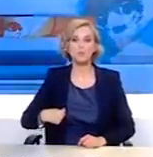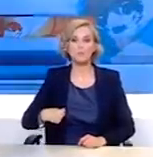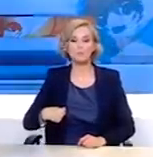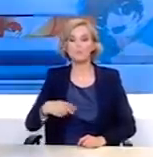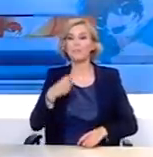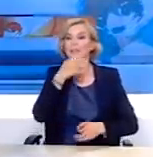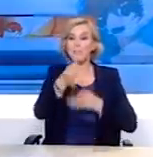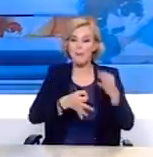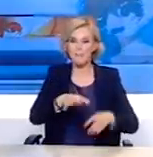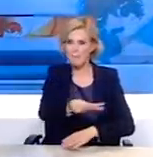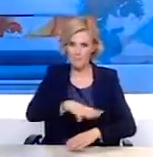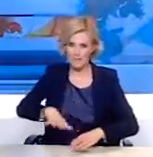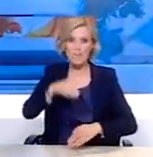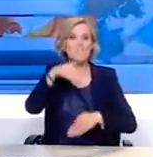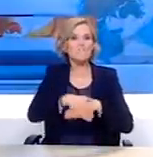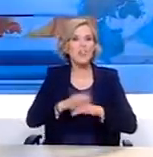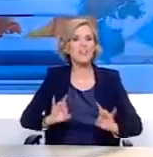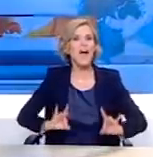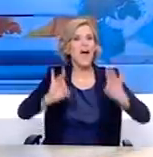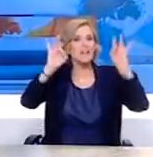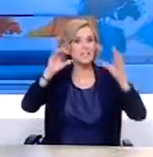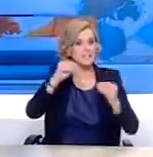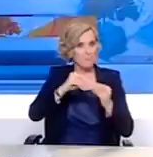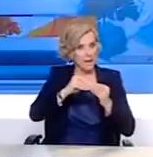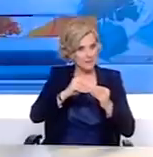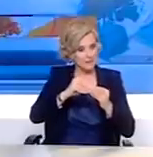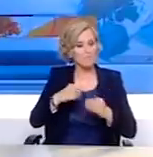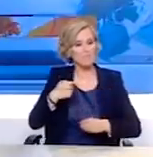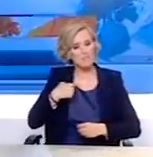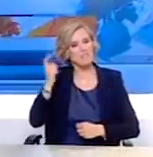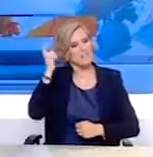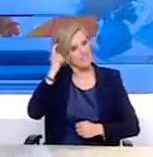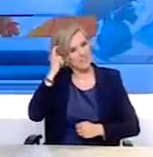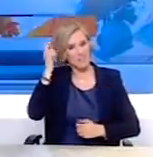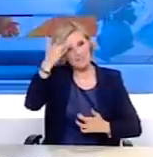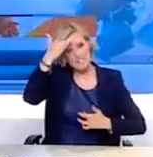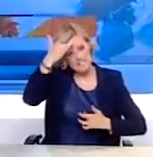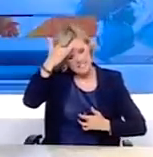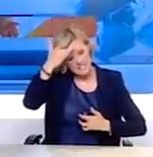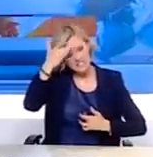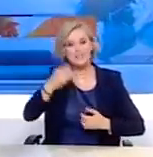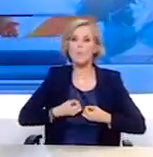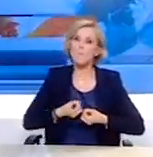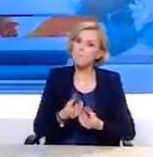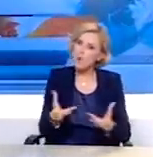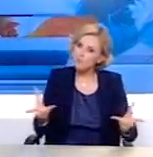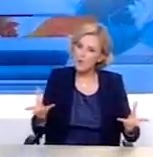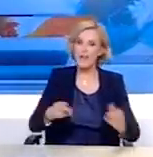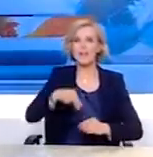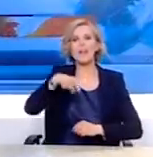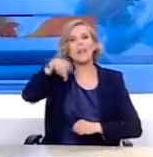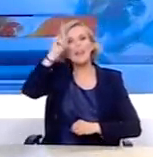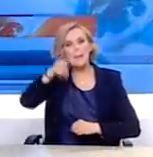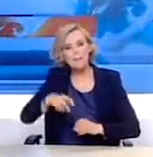Φως στους κατοίκους του Δήμου το βράδυ της Ανάστασης. Αν και αντιλαμβανόμαστε πλήρως την ευαισθησία και τη διάθεση για προσφορά από την οποία